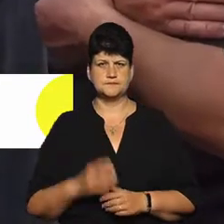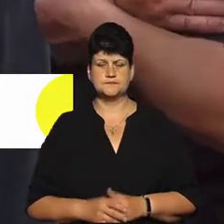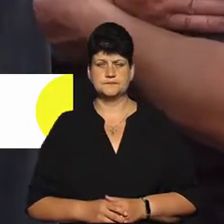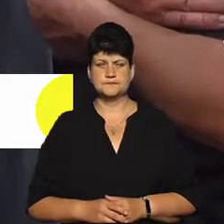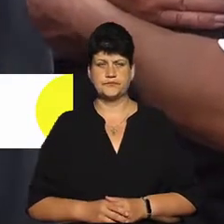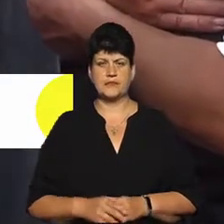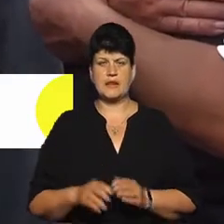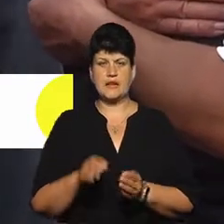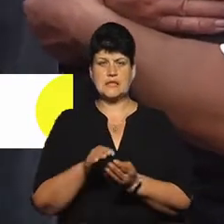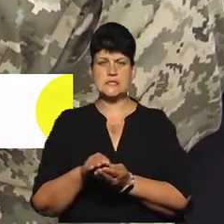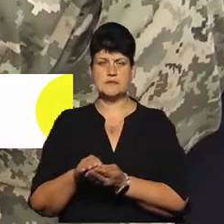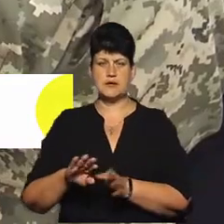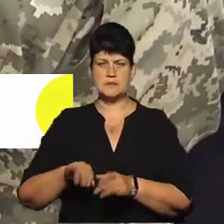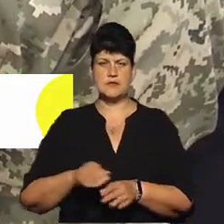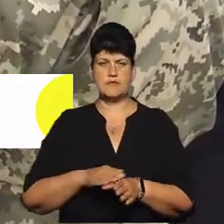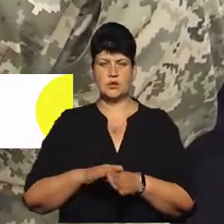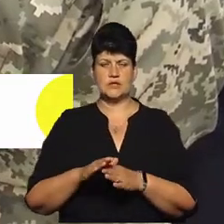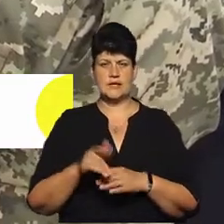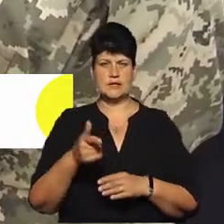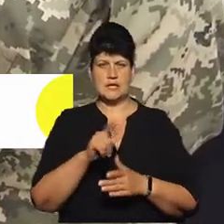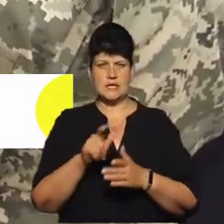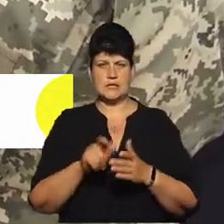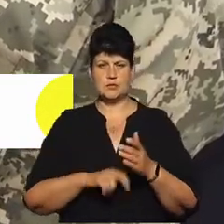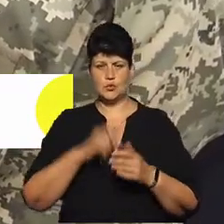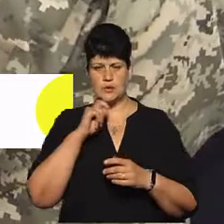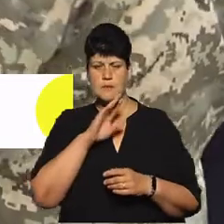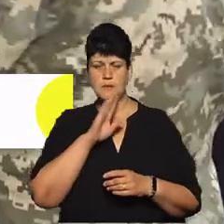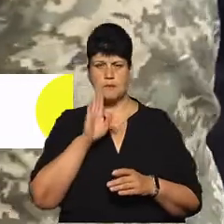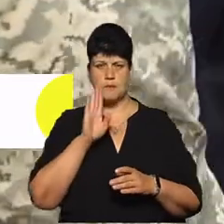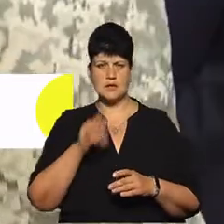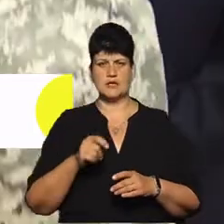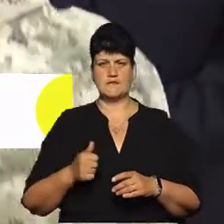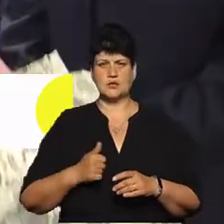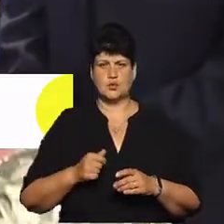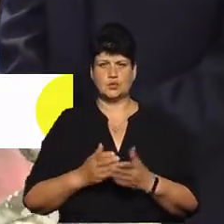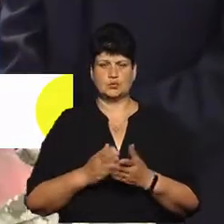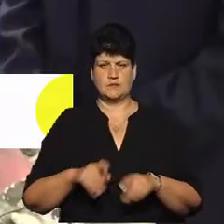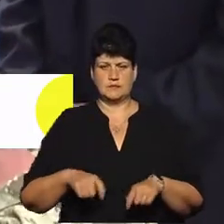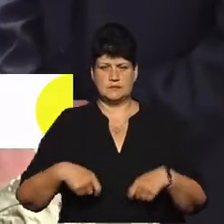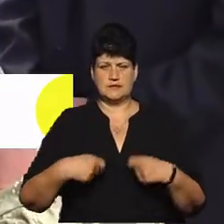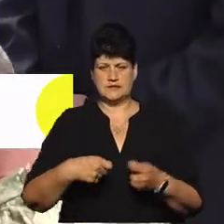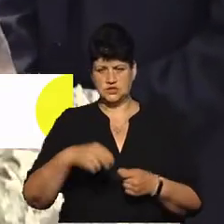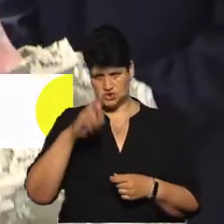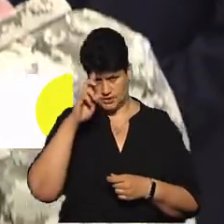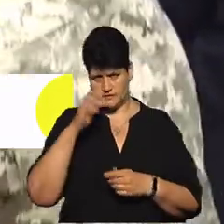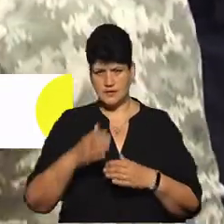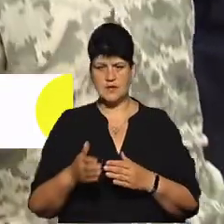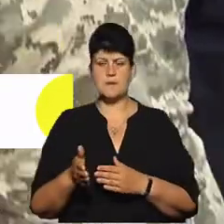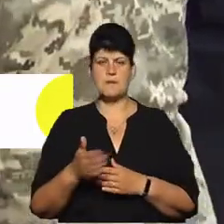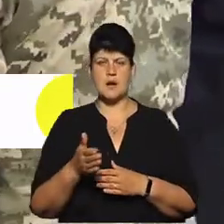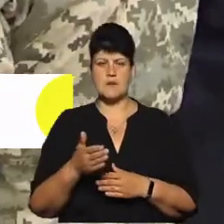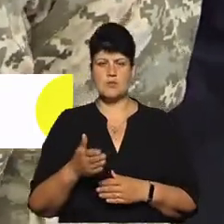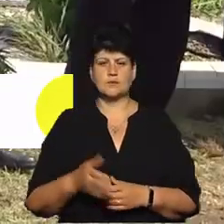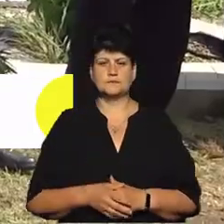В інтері після виконання гімну України матері Ярослава Мудрого військовослужбовці передали державний прапор.